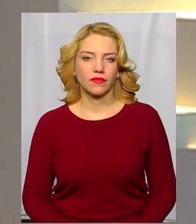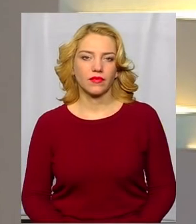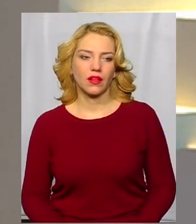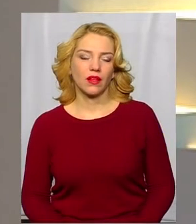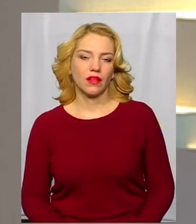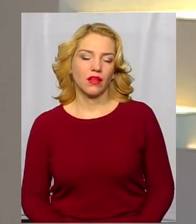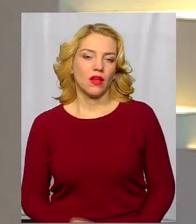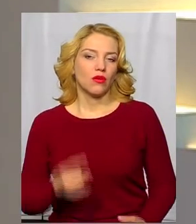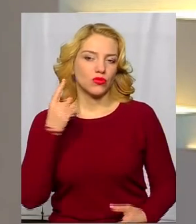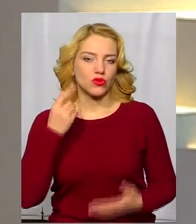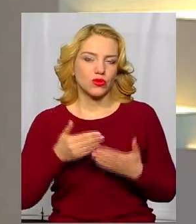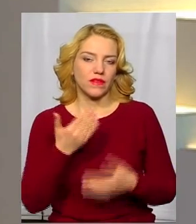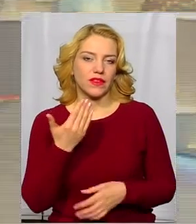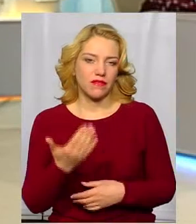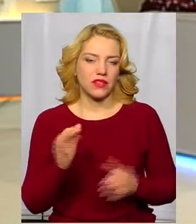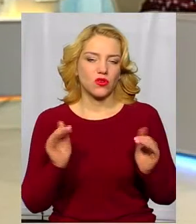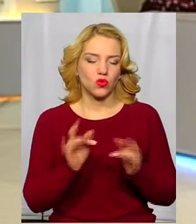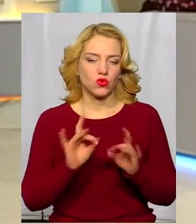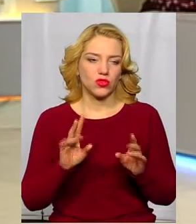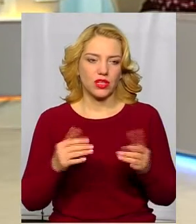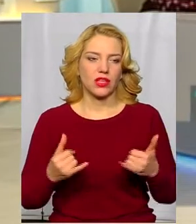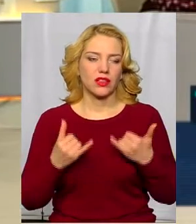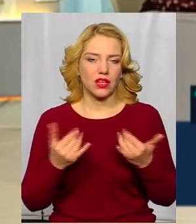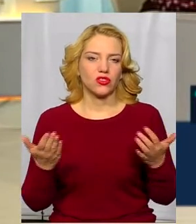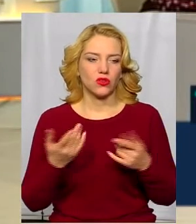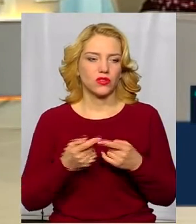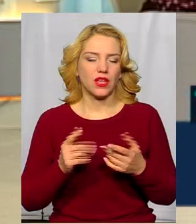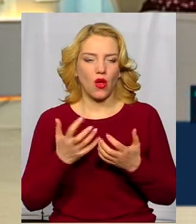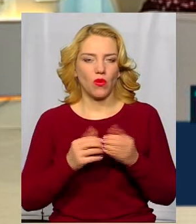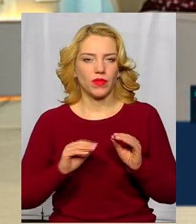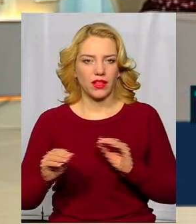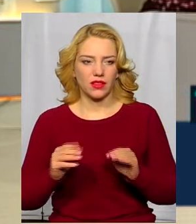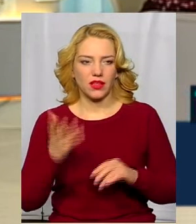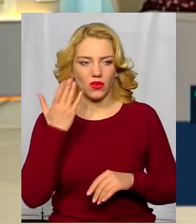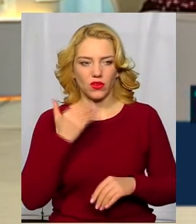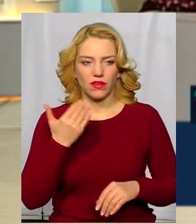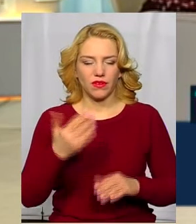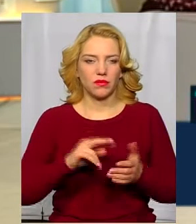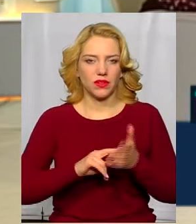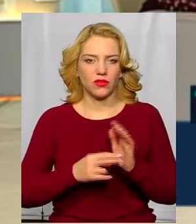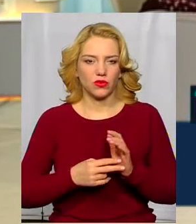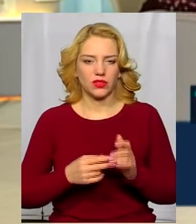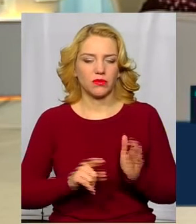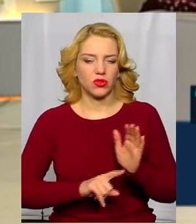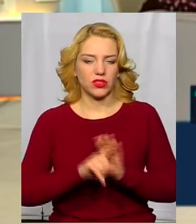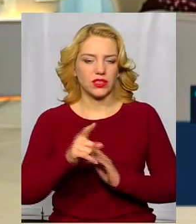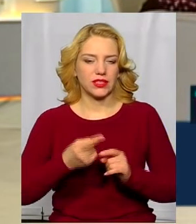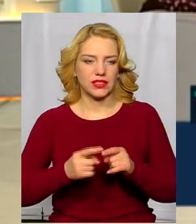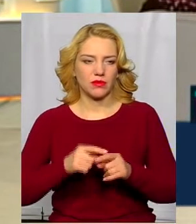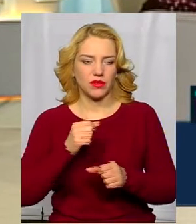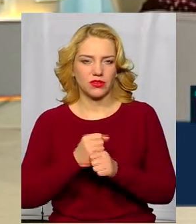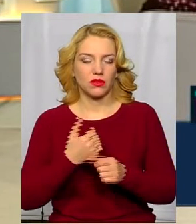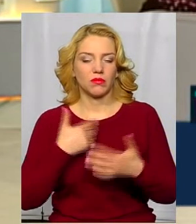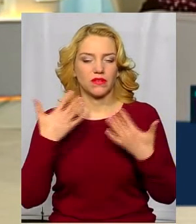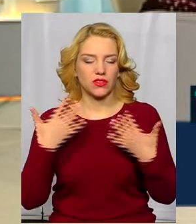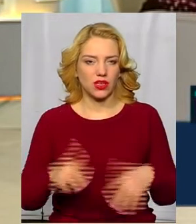Пані Катерино, почула від вас у сюжеті, для чого це обладнання. А коли ви плануєте почати з ним працювати? Ну, ми